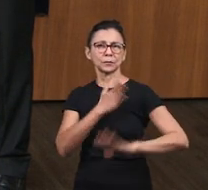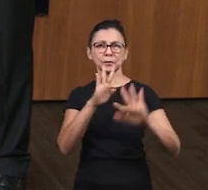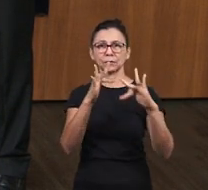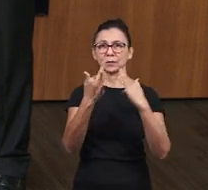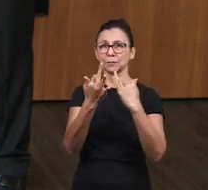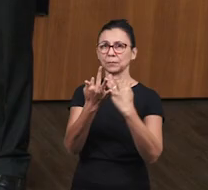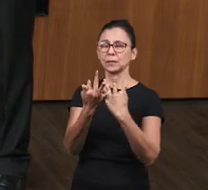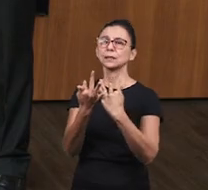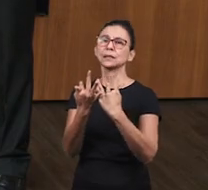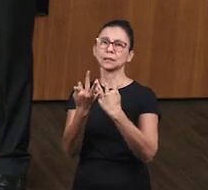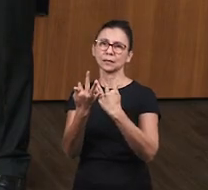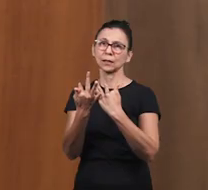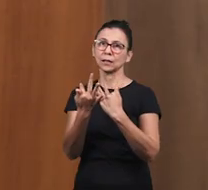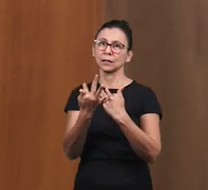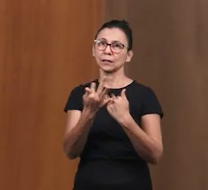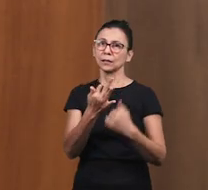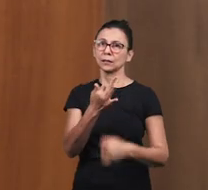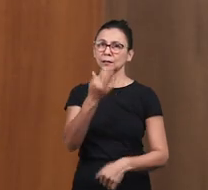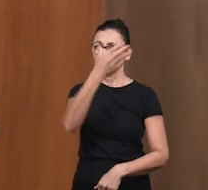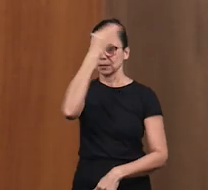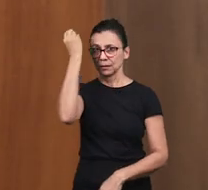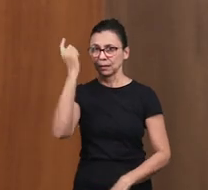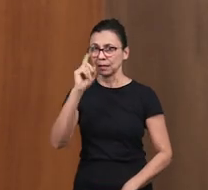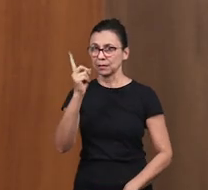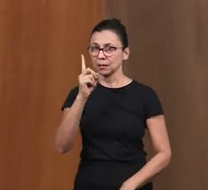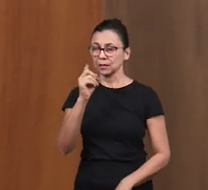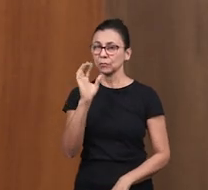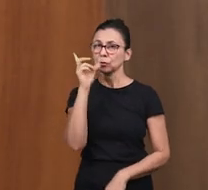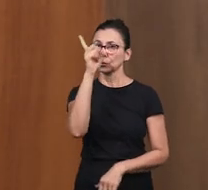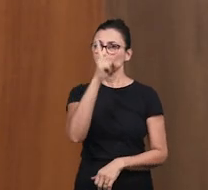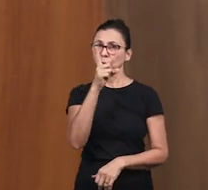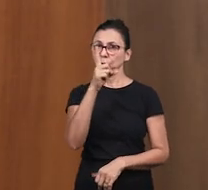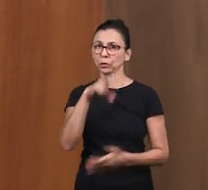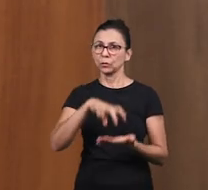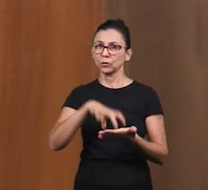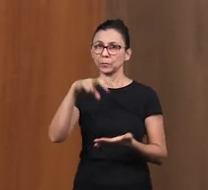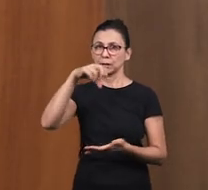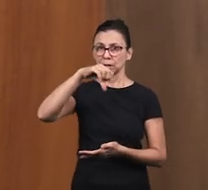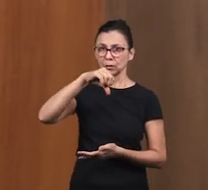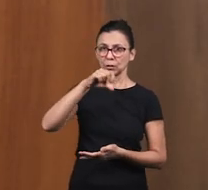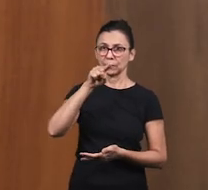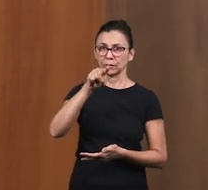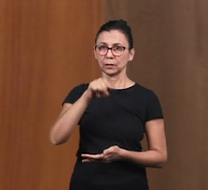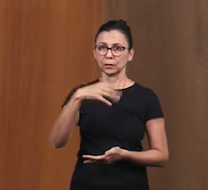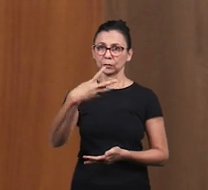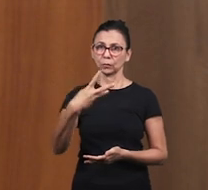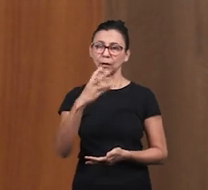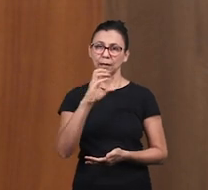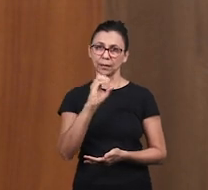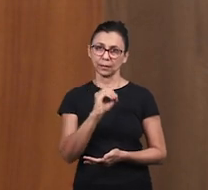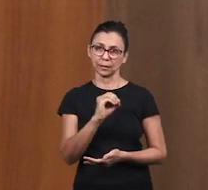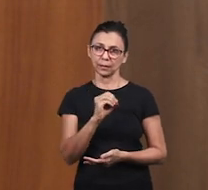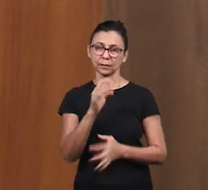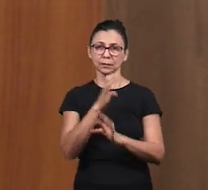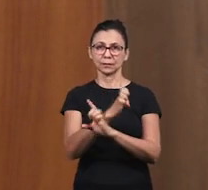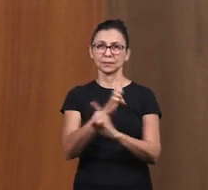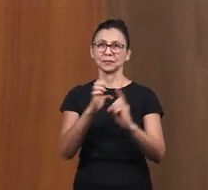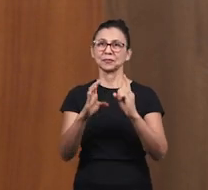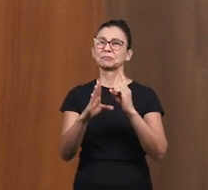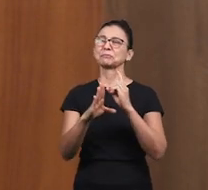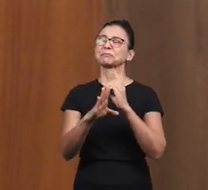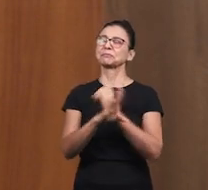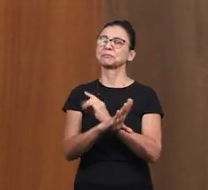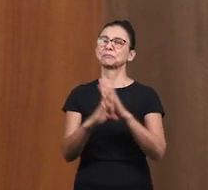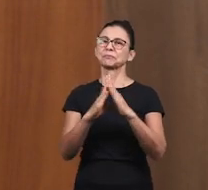famille, des membres de votre famille, amis et connaissances. N'oubliez pas, ce dimanche à 9h40 au matin,